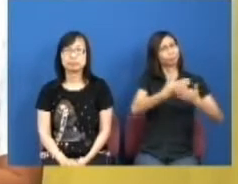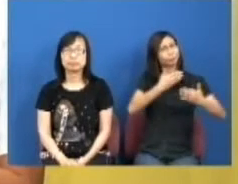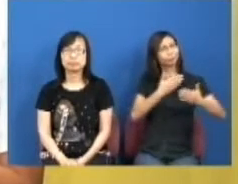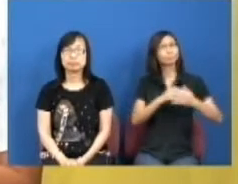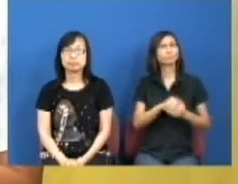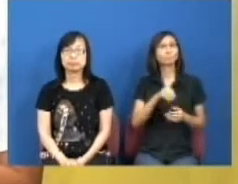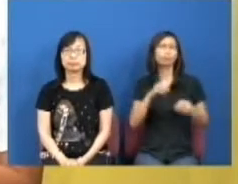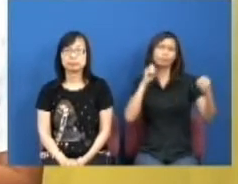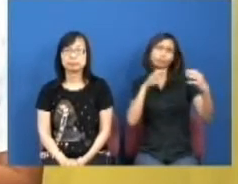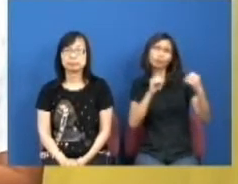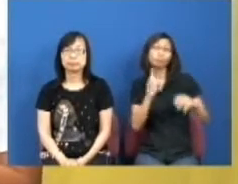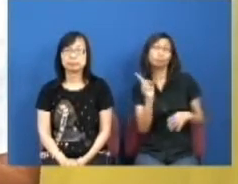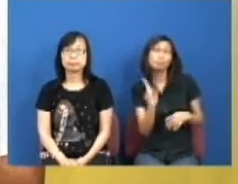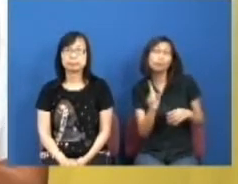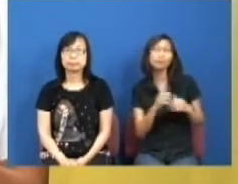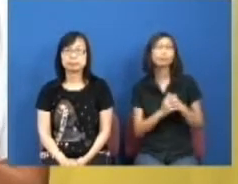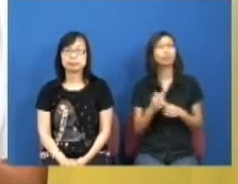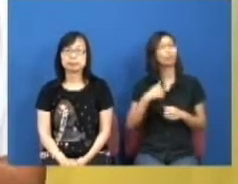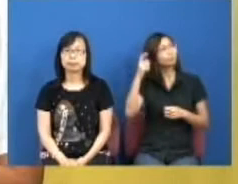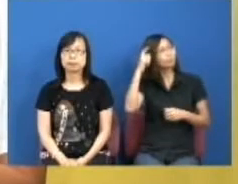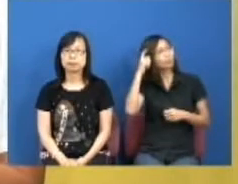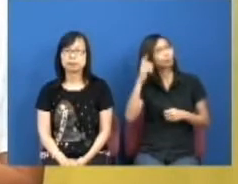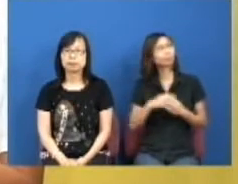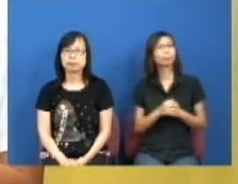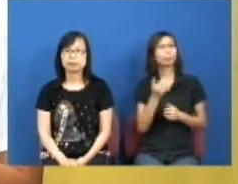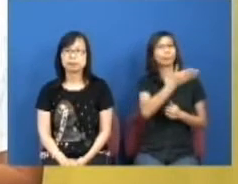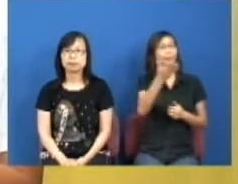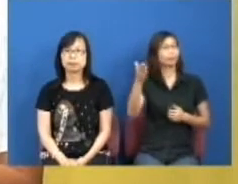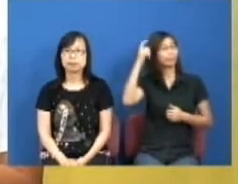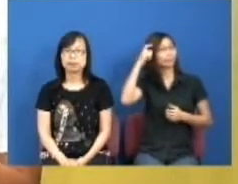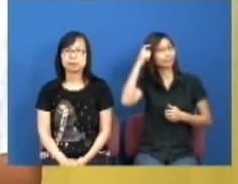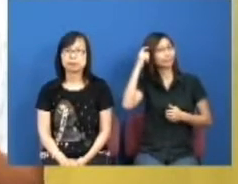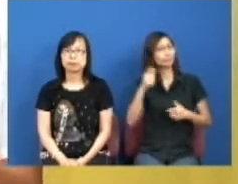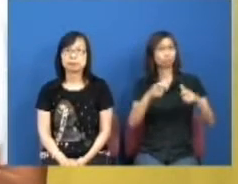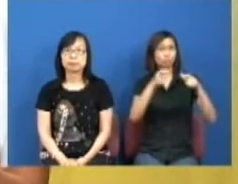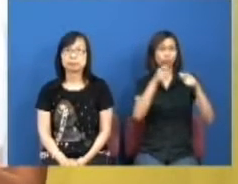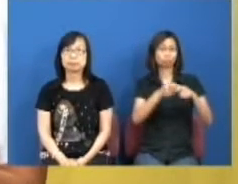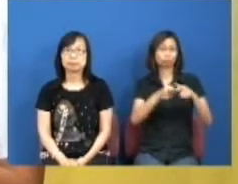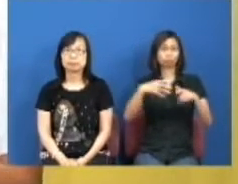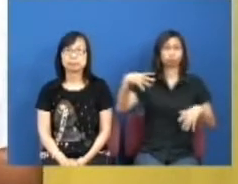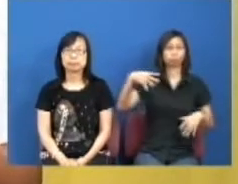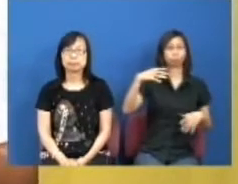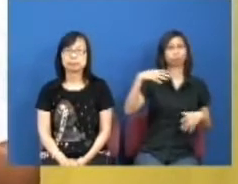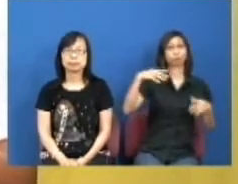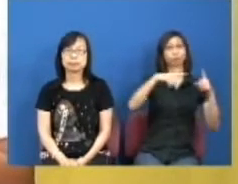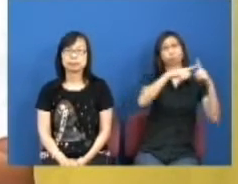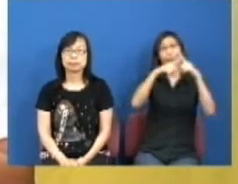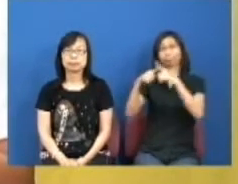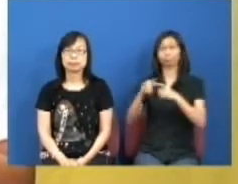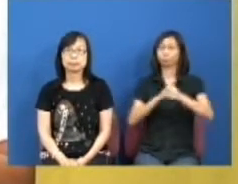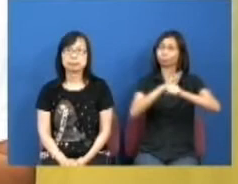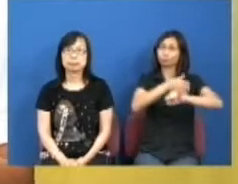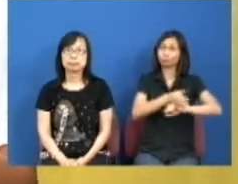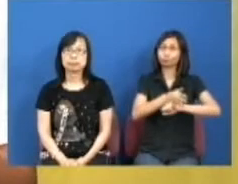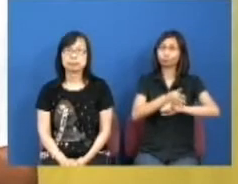題。咁因為我諗其實大家都知道公民社會依一個概念，或者其實以公民社會認識